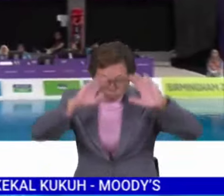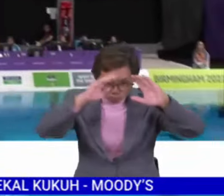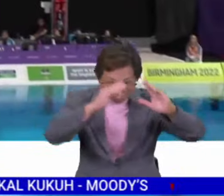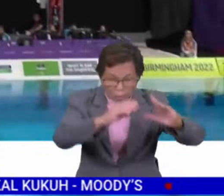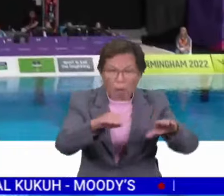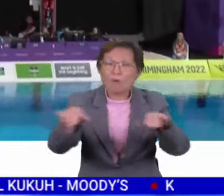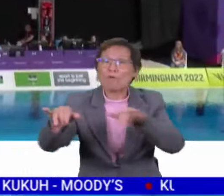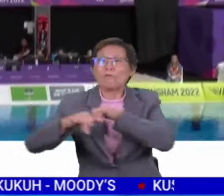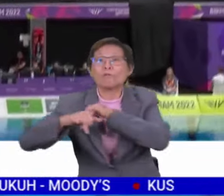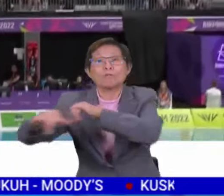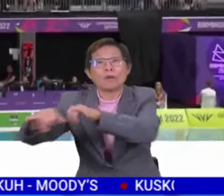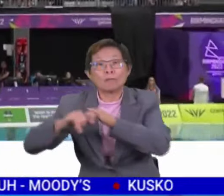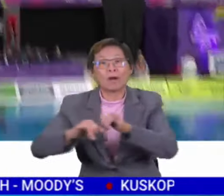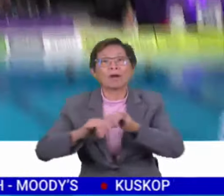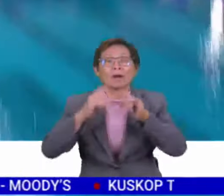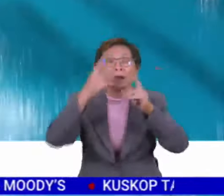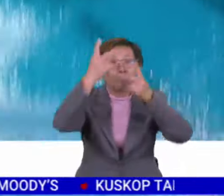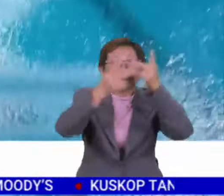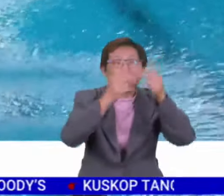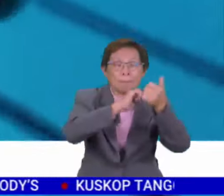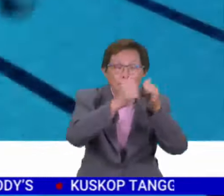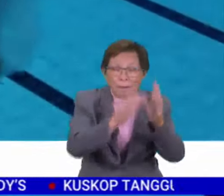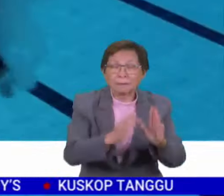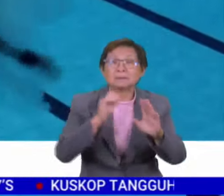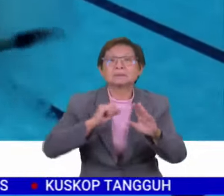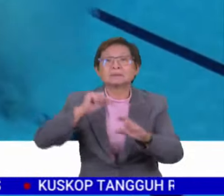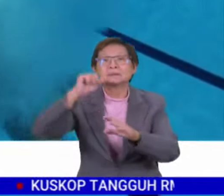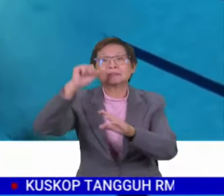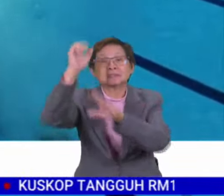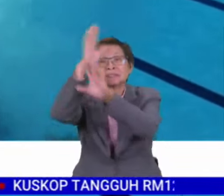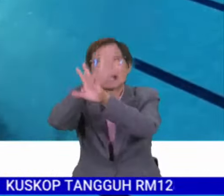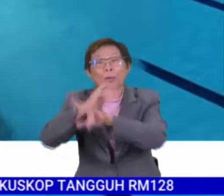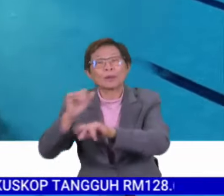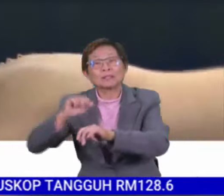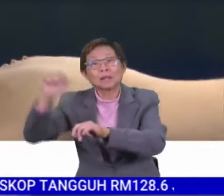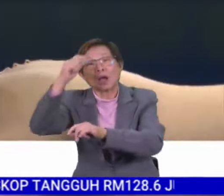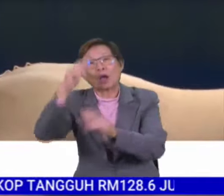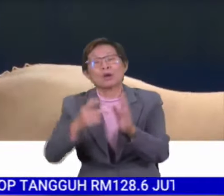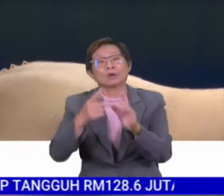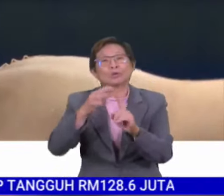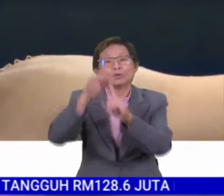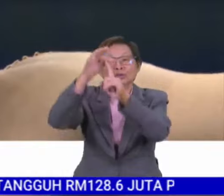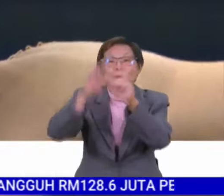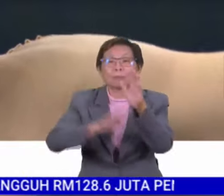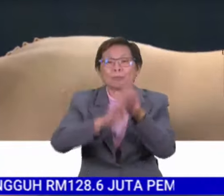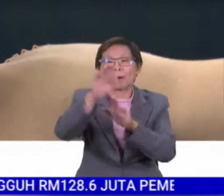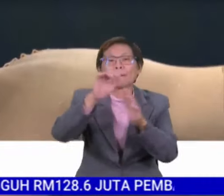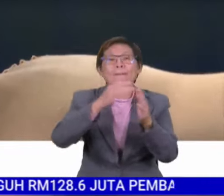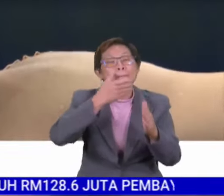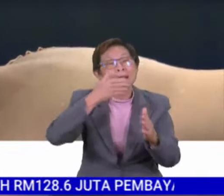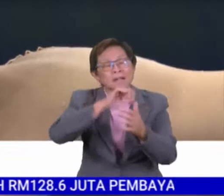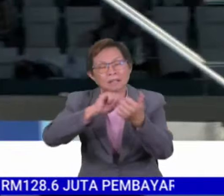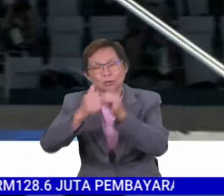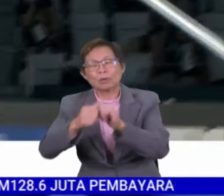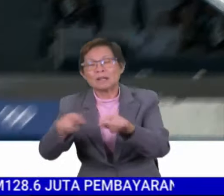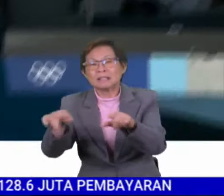lebih seimbang diberikan kepada Sarawak dan Sabah khususnya dalam agenda pembangunan belia dan sukan seiring dengan semangat Perjanjian